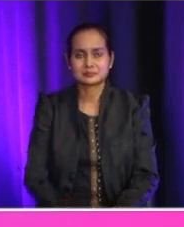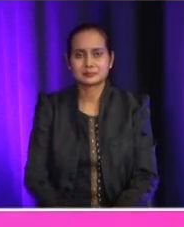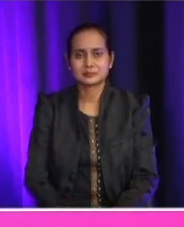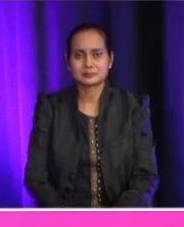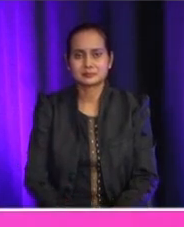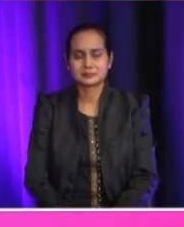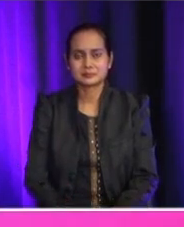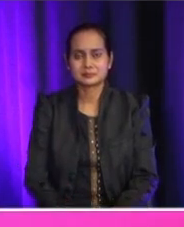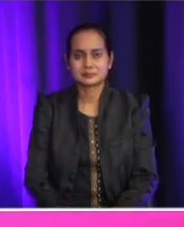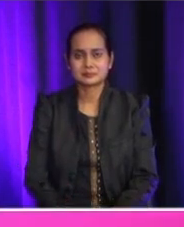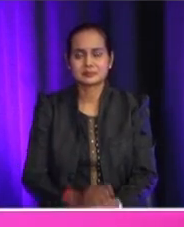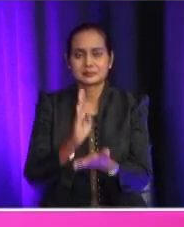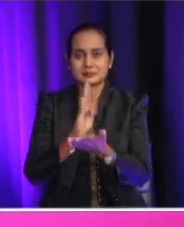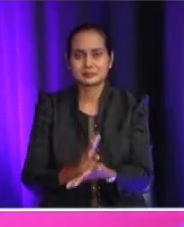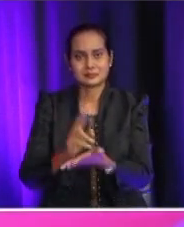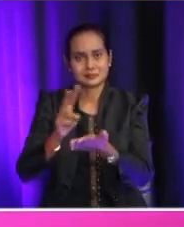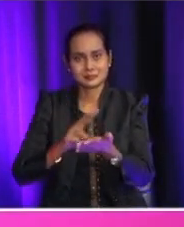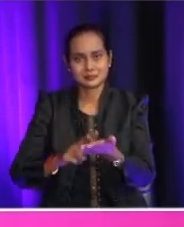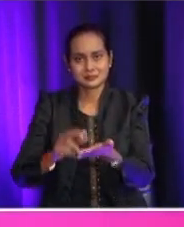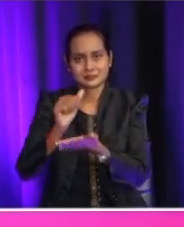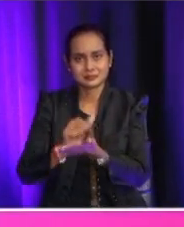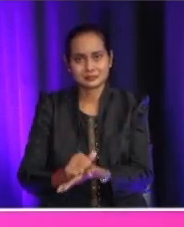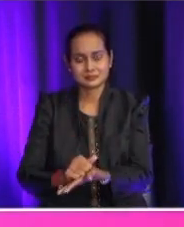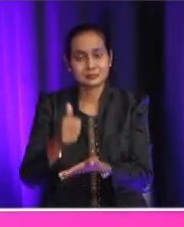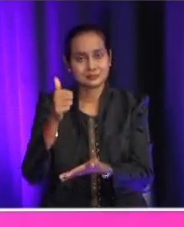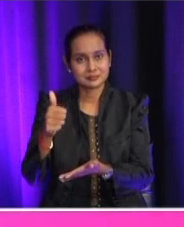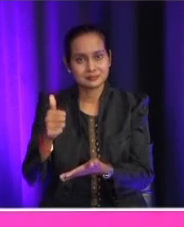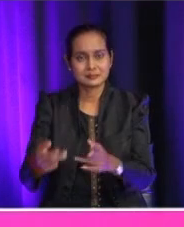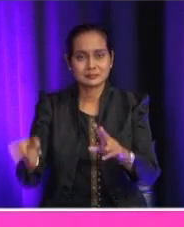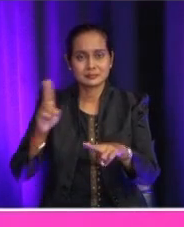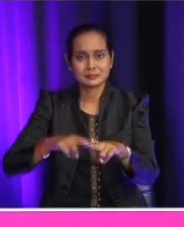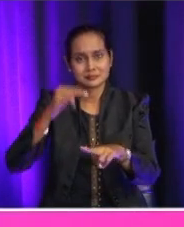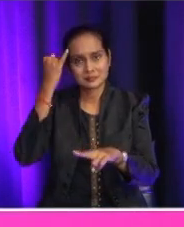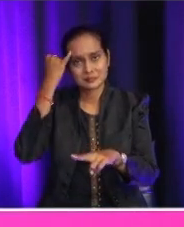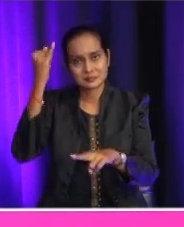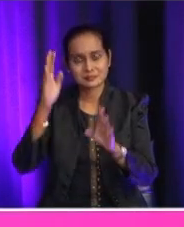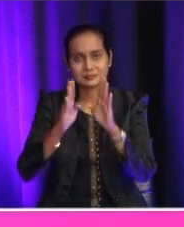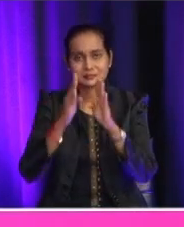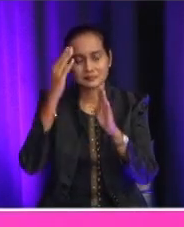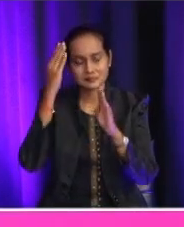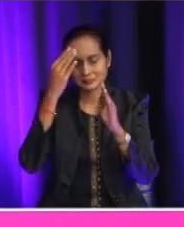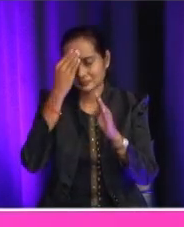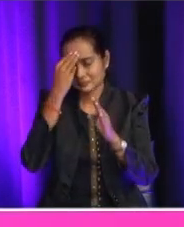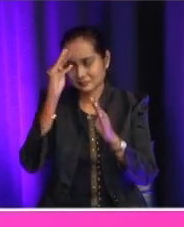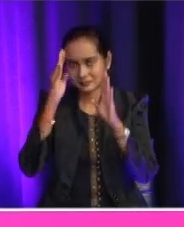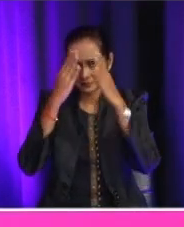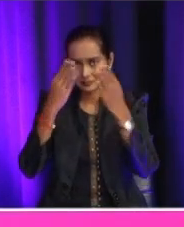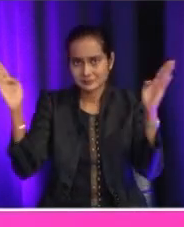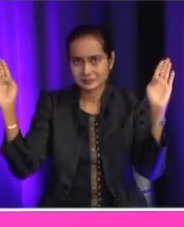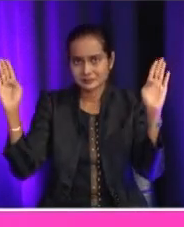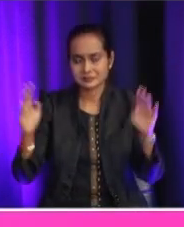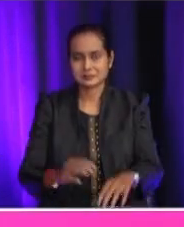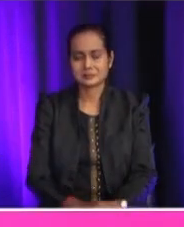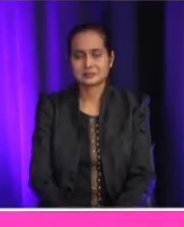lalu bersendang. Budaya membaca amalan terpuji, menambah ilmu membuka minda. Gitu. Gunung jati di Kuala